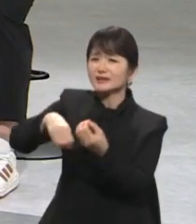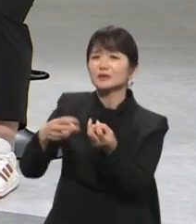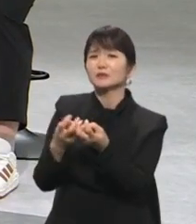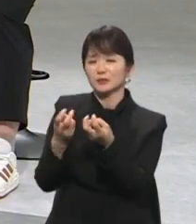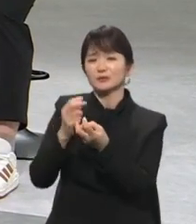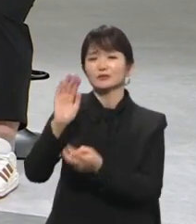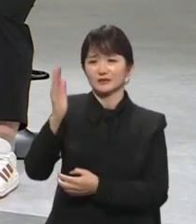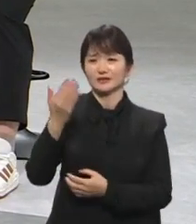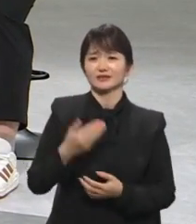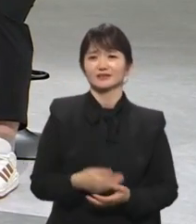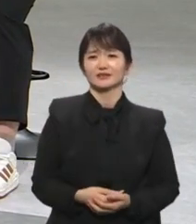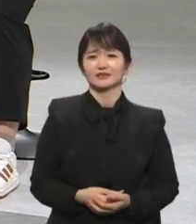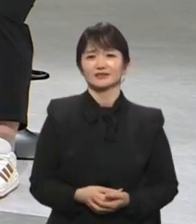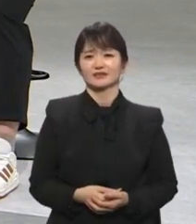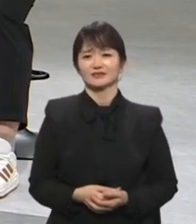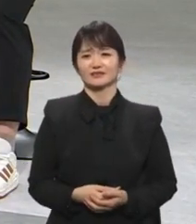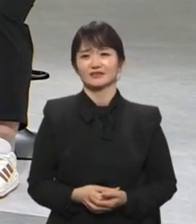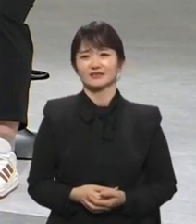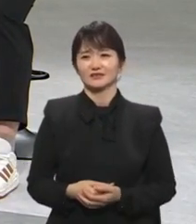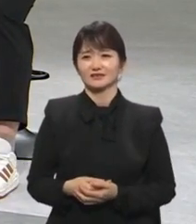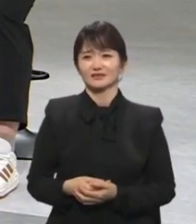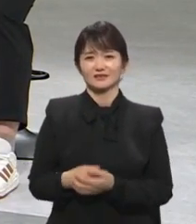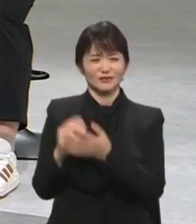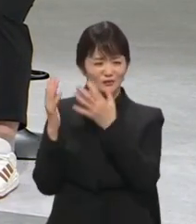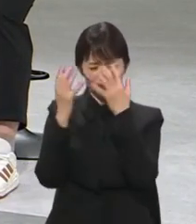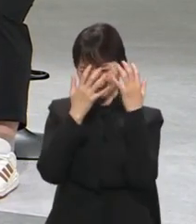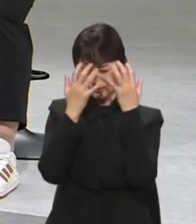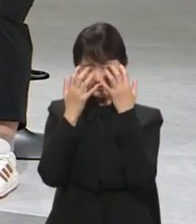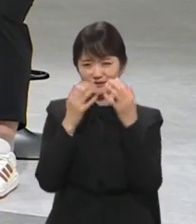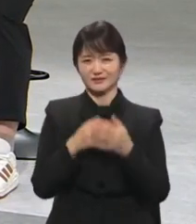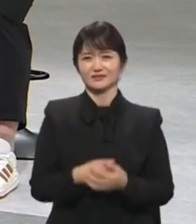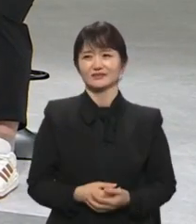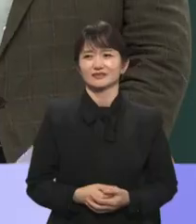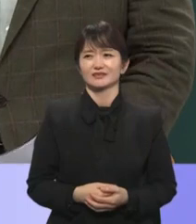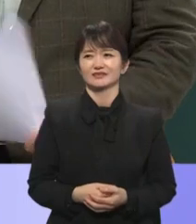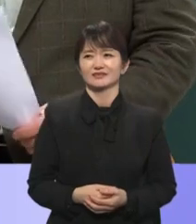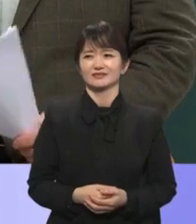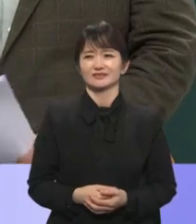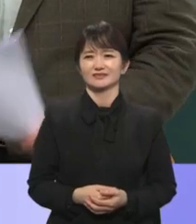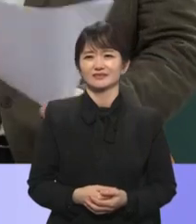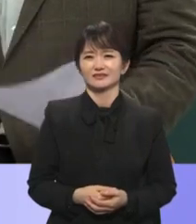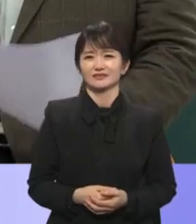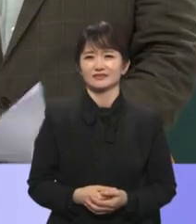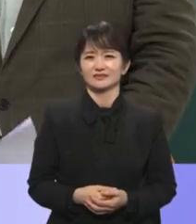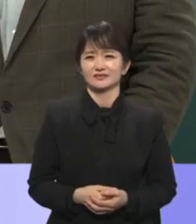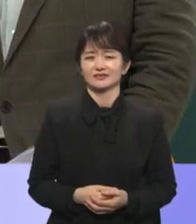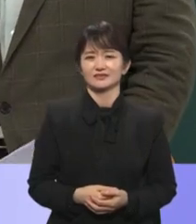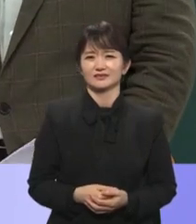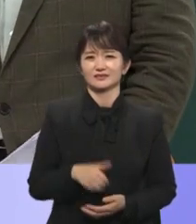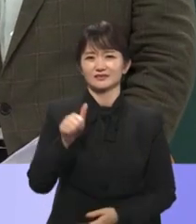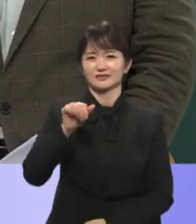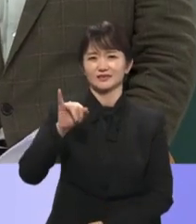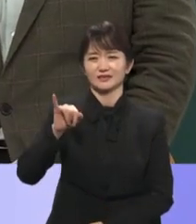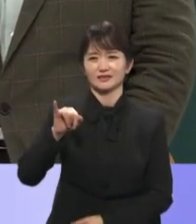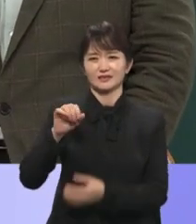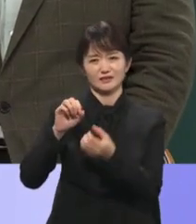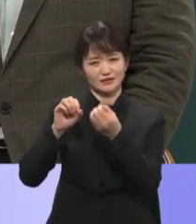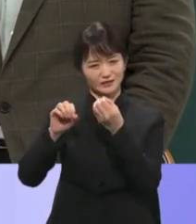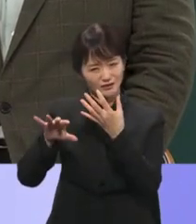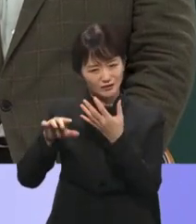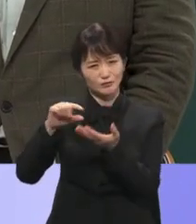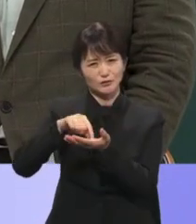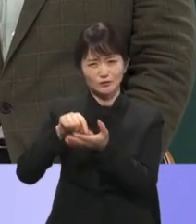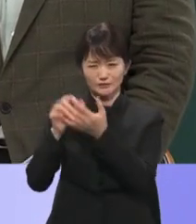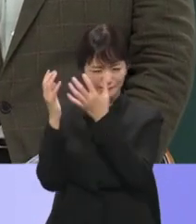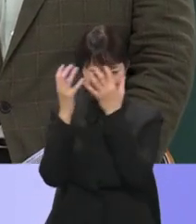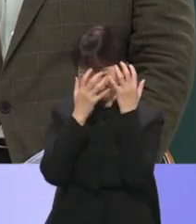됩니다라고기를 했 혼돈 그러니까 어떻게 보면 제가 또 혼을 키운 건지 모르겠는데 어쨌든 뭐 이렇게 AI 얘기할 정도에 좀 헷갈리는 상황이다